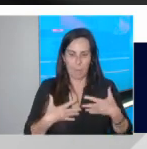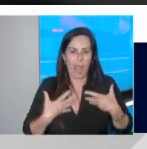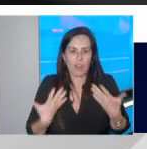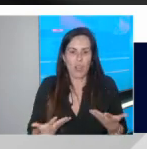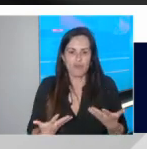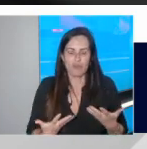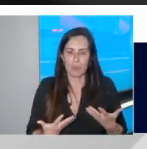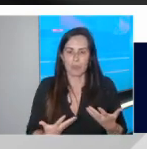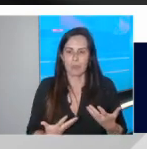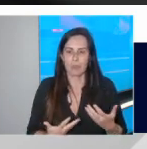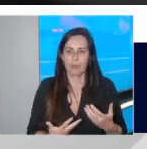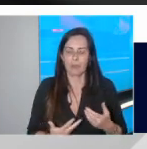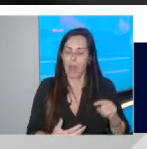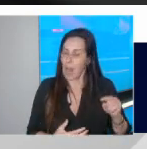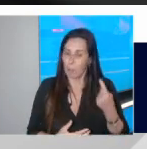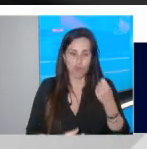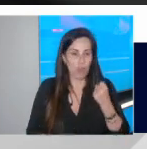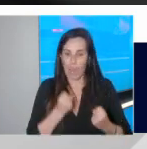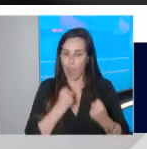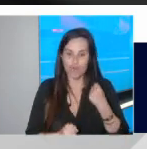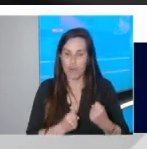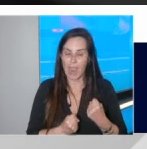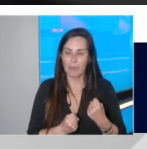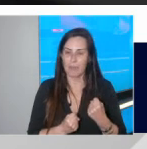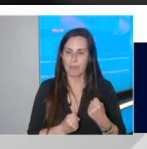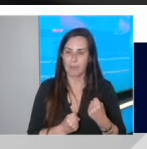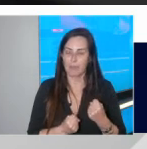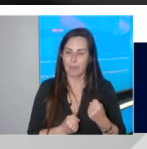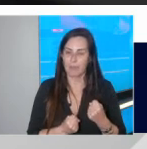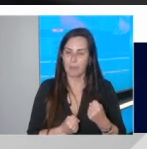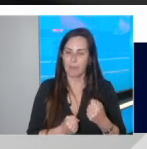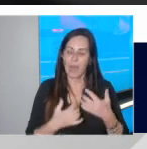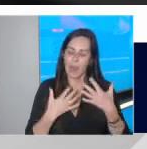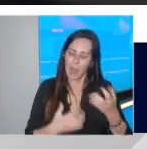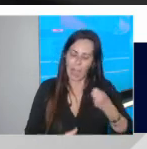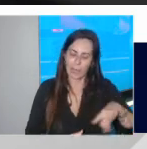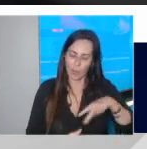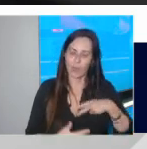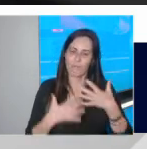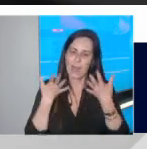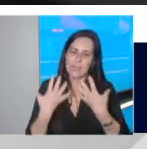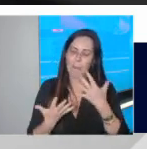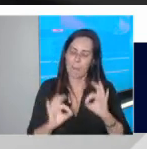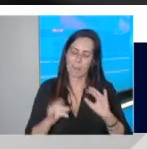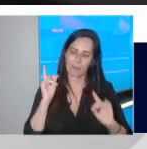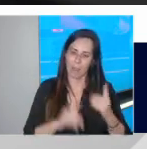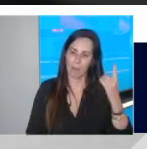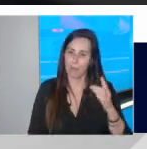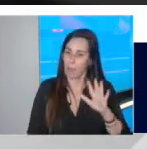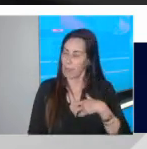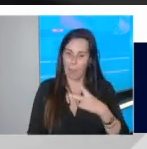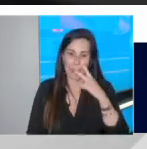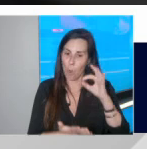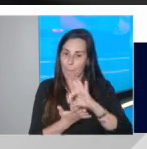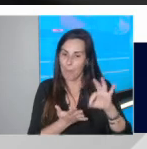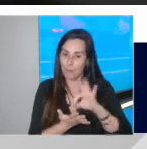באמת, למרות הקושי שבדיווח, לקחת את האחריות ולדווח. אנחנו גם רואים